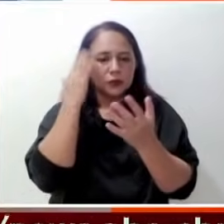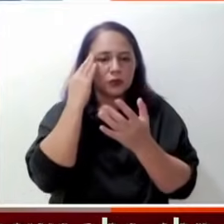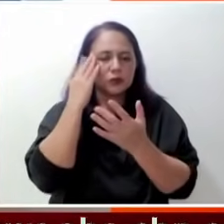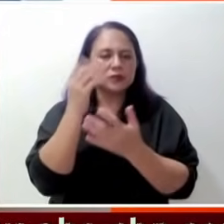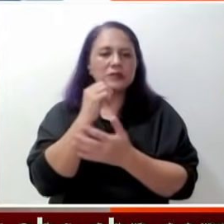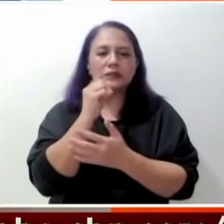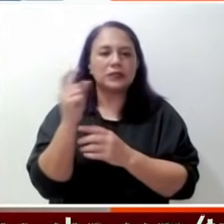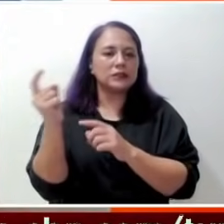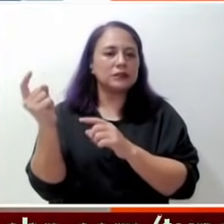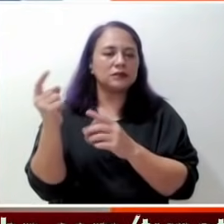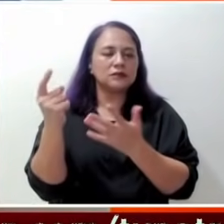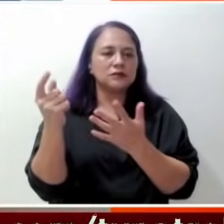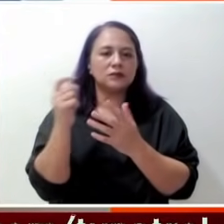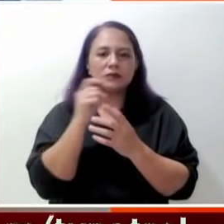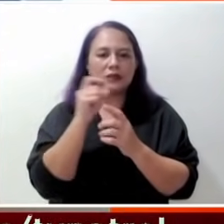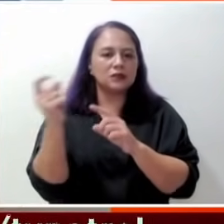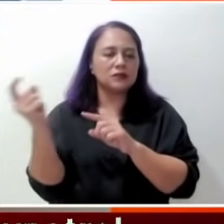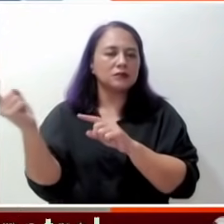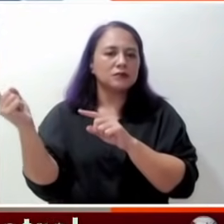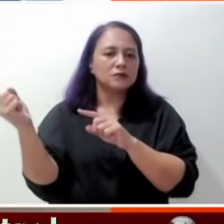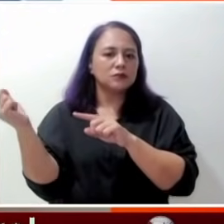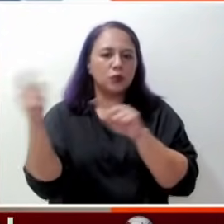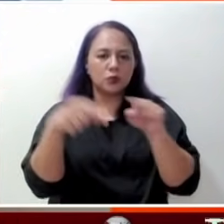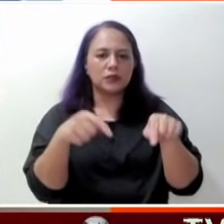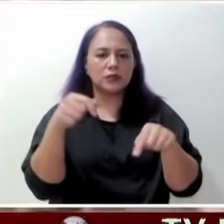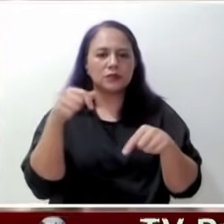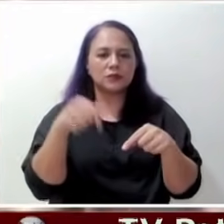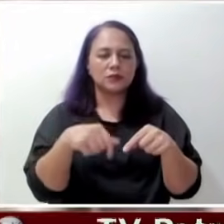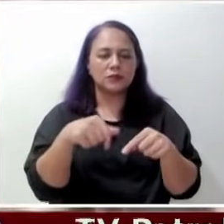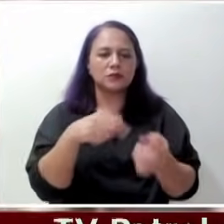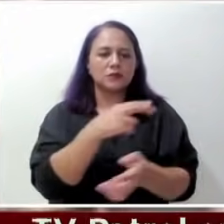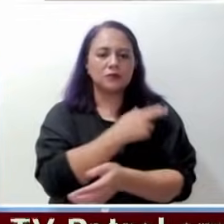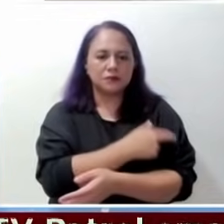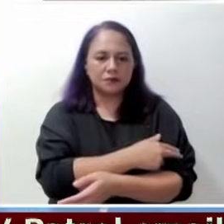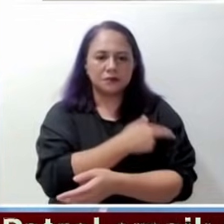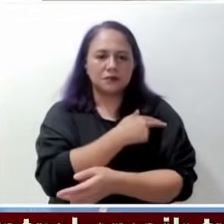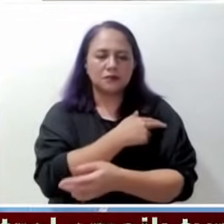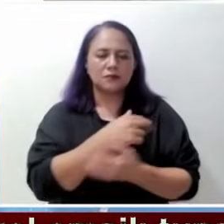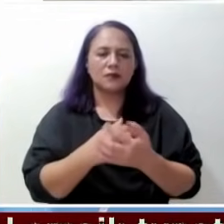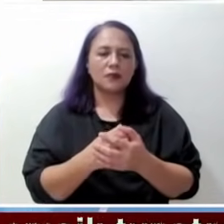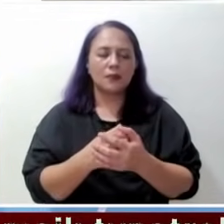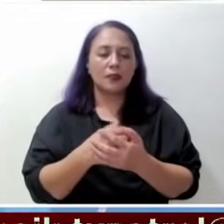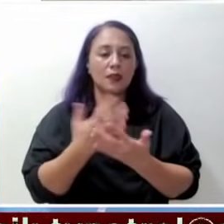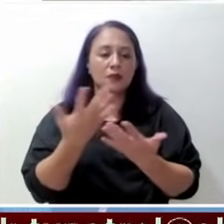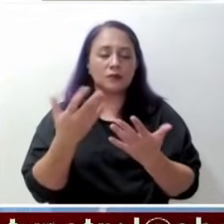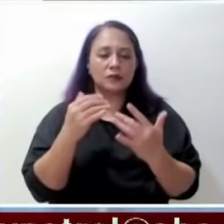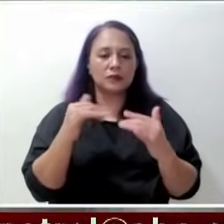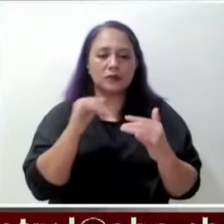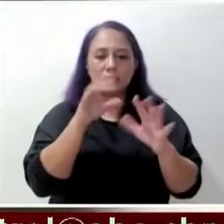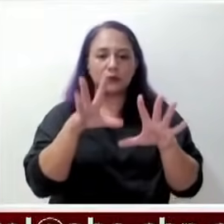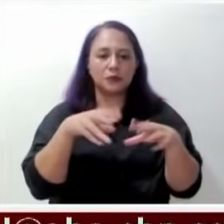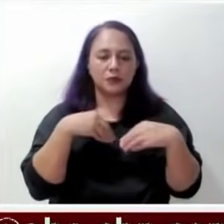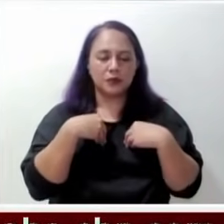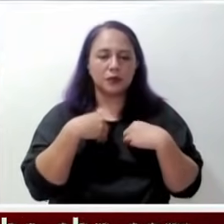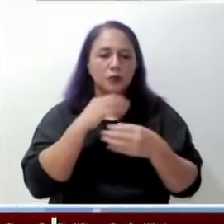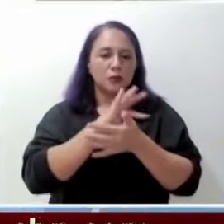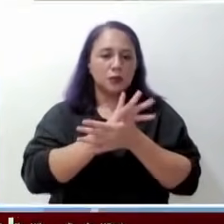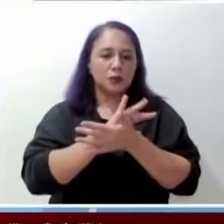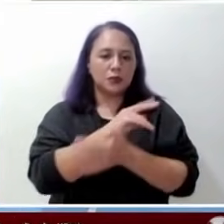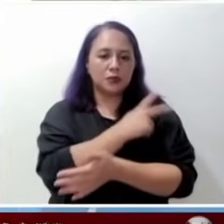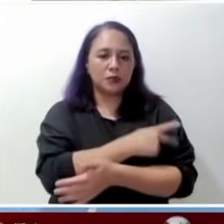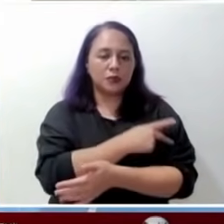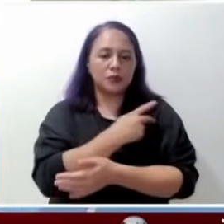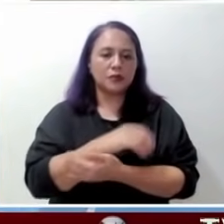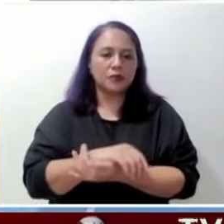sila mag-aksayang panahon na pumunta sa pag-amutan. Hindi rin na muna tumatanggap ng COVID patients ang